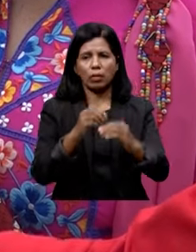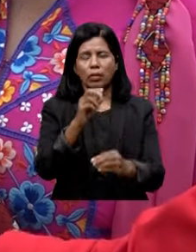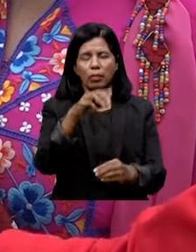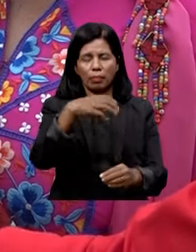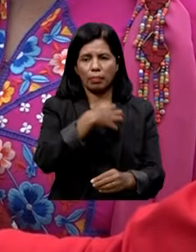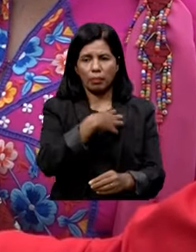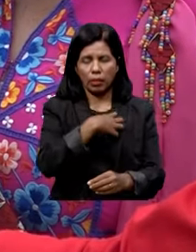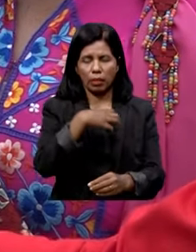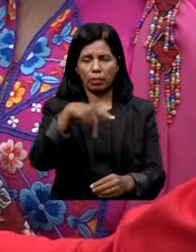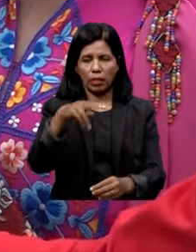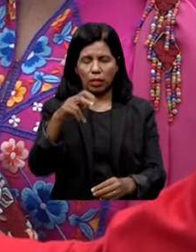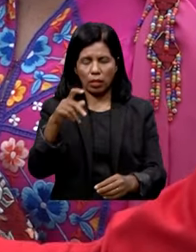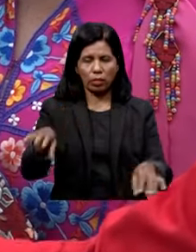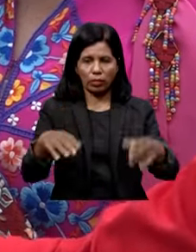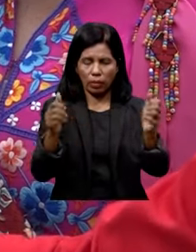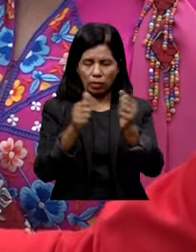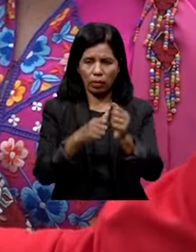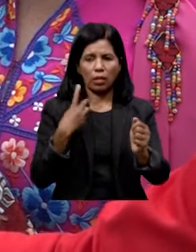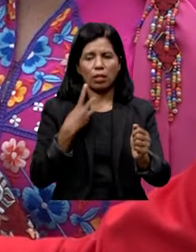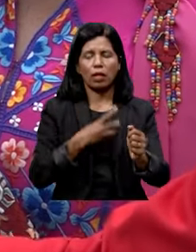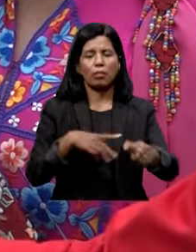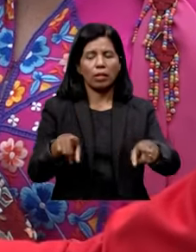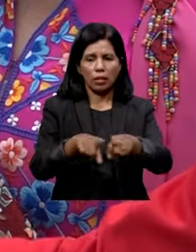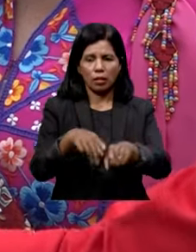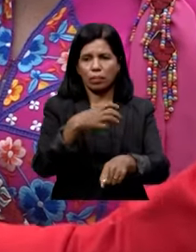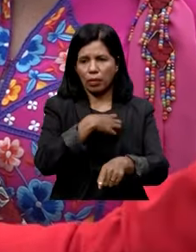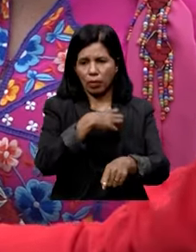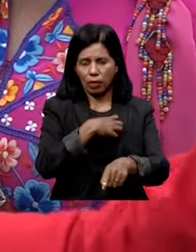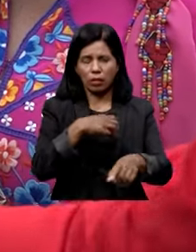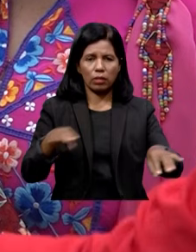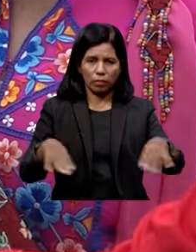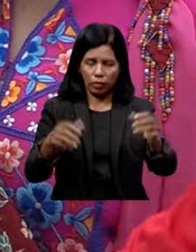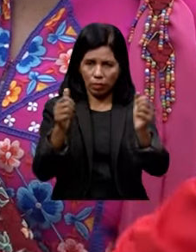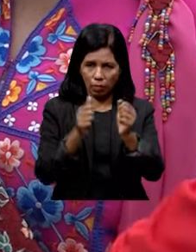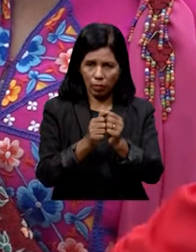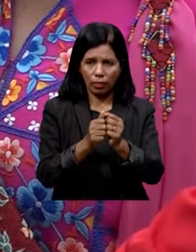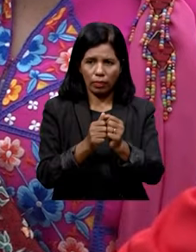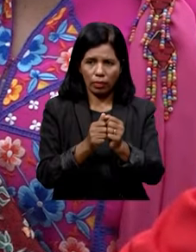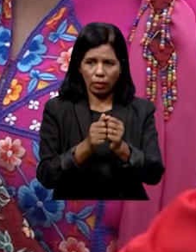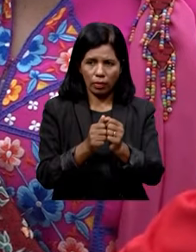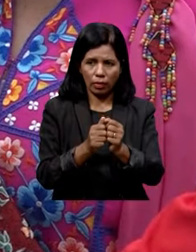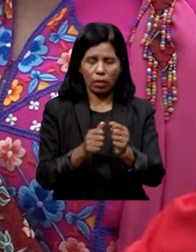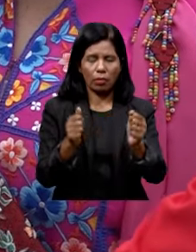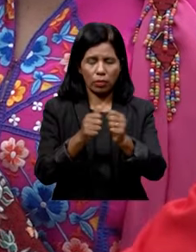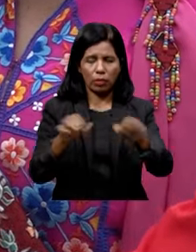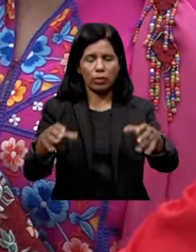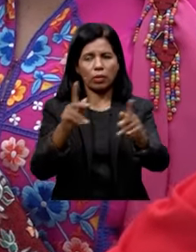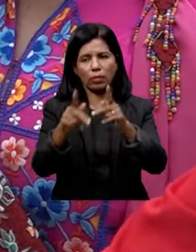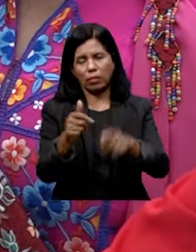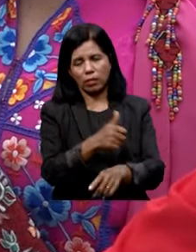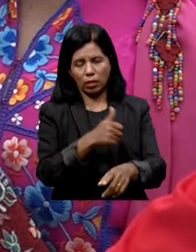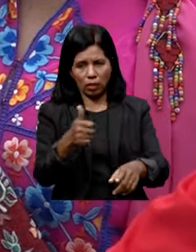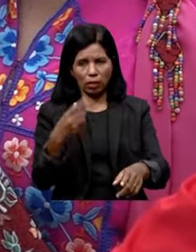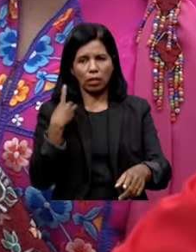dahulu sebagai rekan kerja saya, di mana kami sebagai polisi bekerja berhubungan dengan masyarakat. Kami